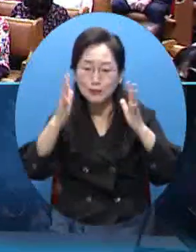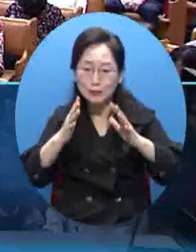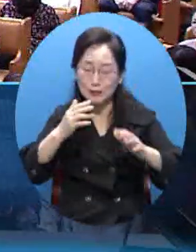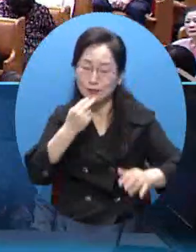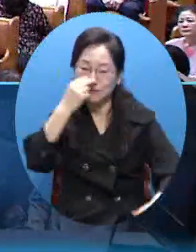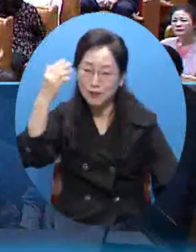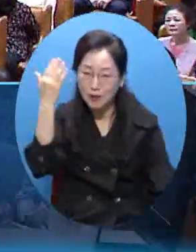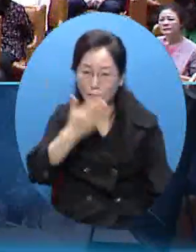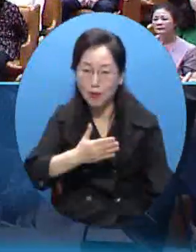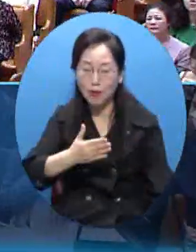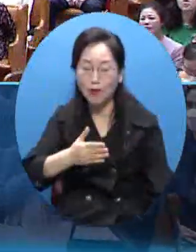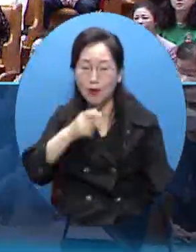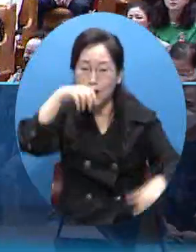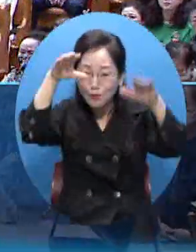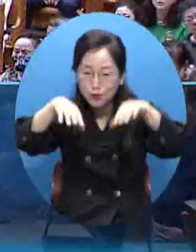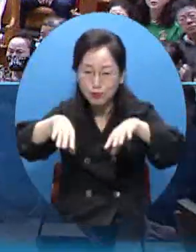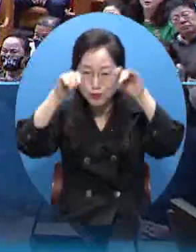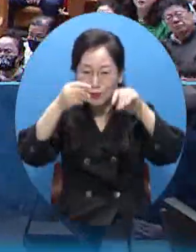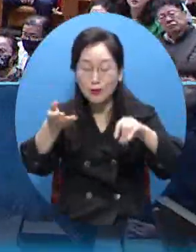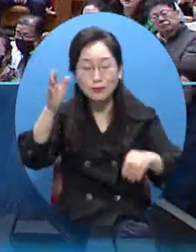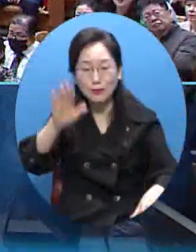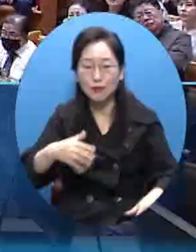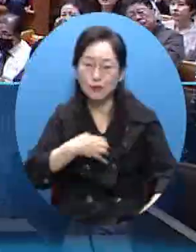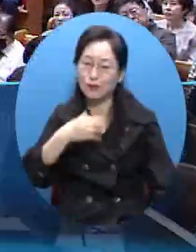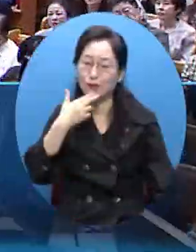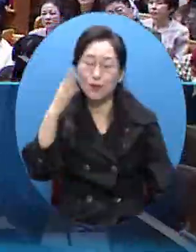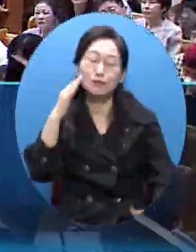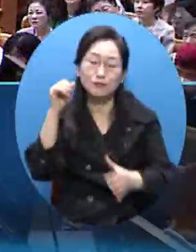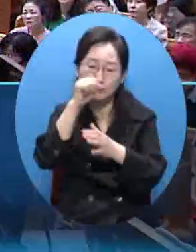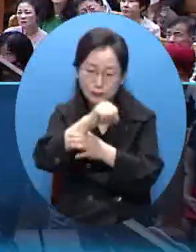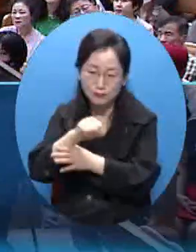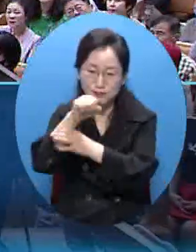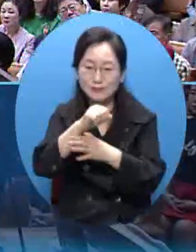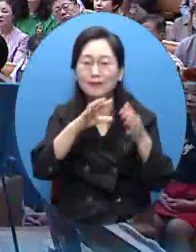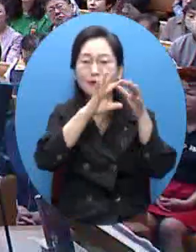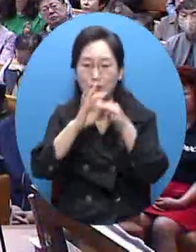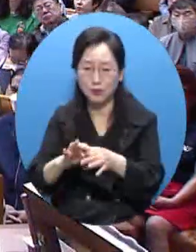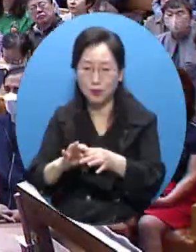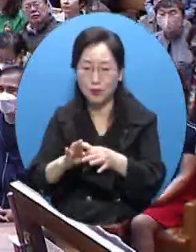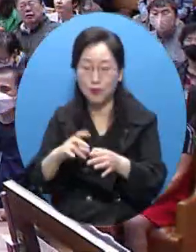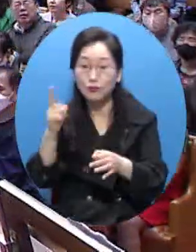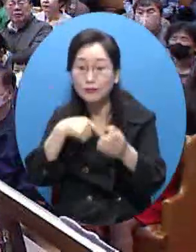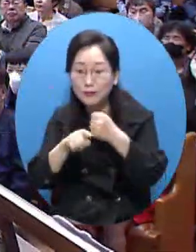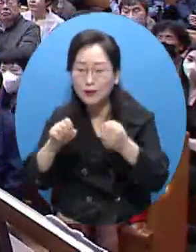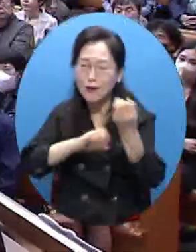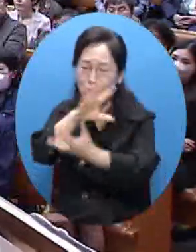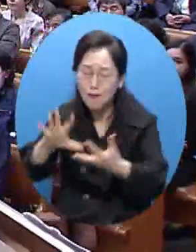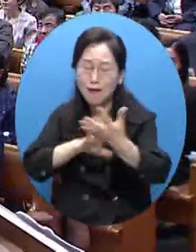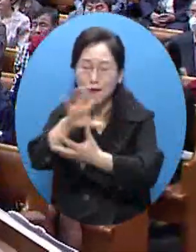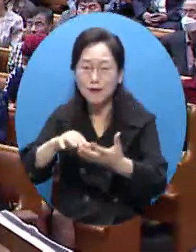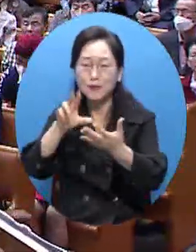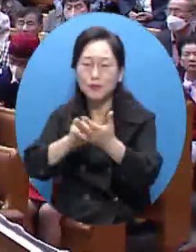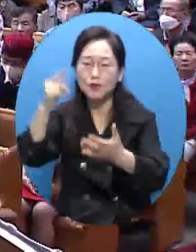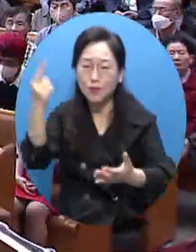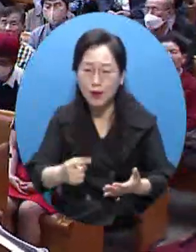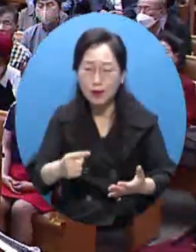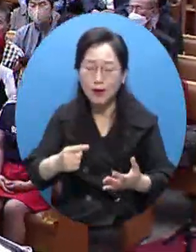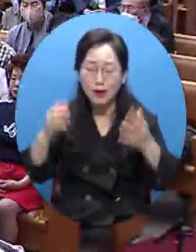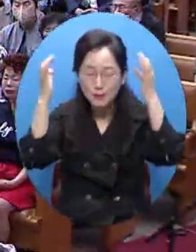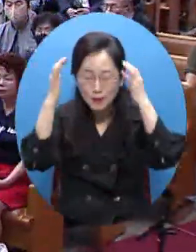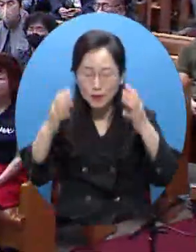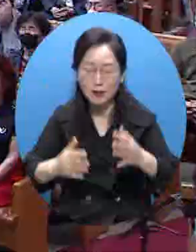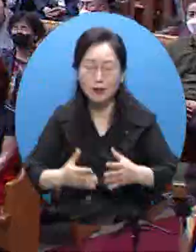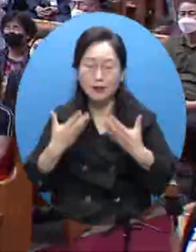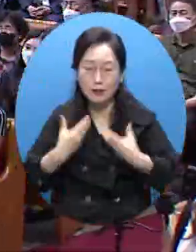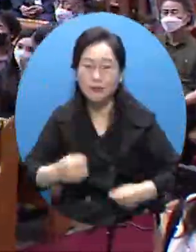가뭄 해도 걱정이 없고 결실이 크지 아니함 같으리라. 아무리 환난 풍파가 다가오고 아무리 문제 어려움이 다가오고 아무리 절망의